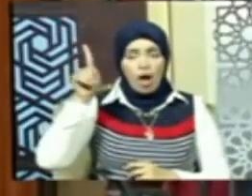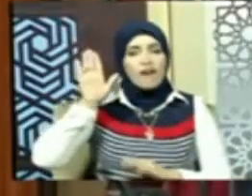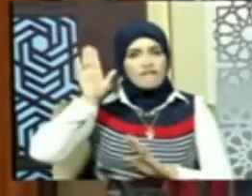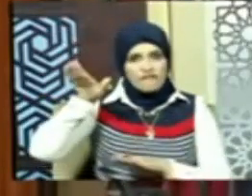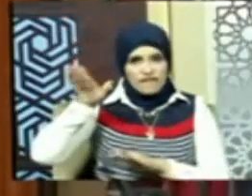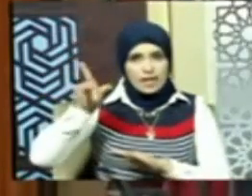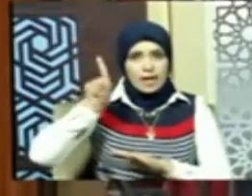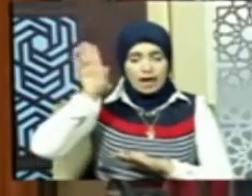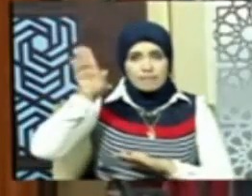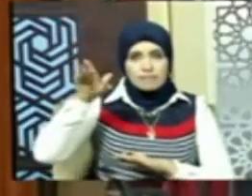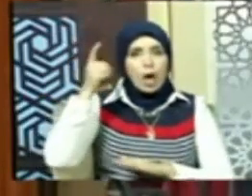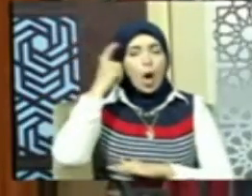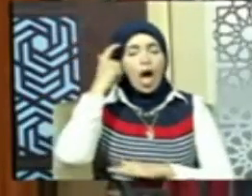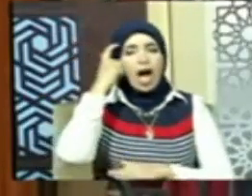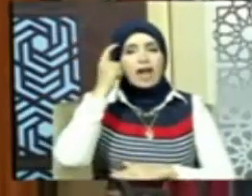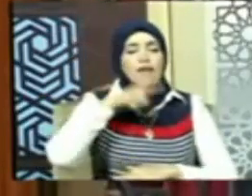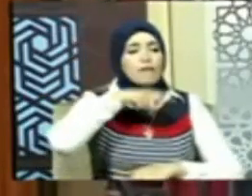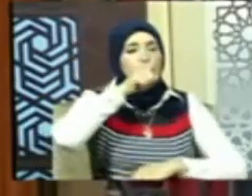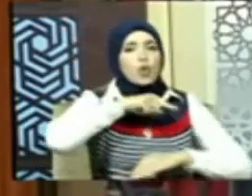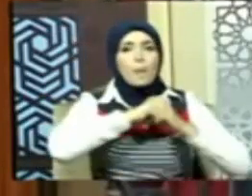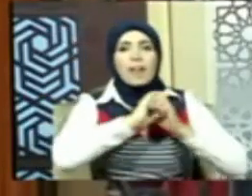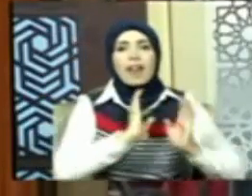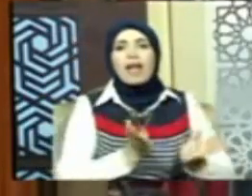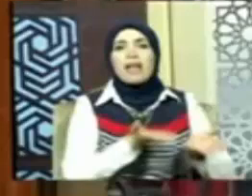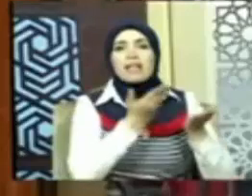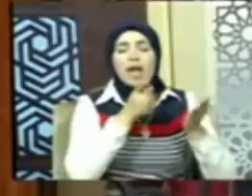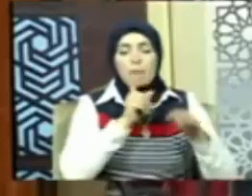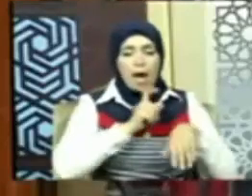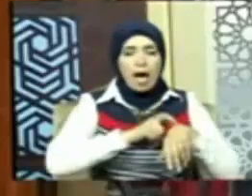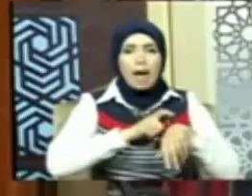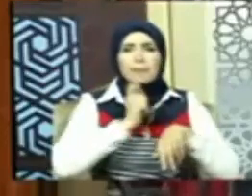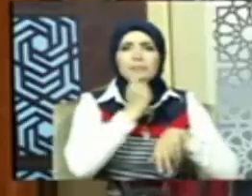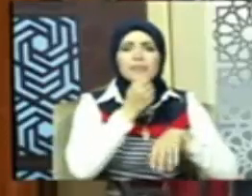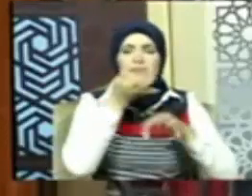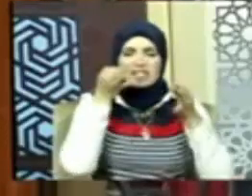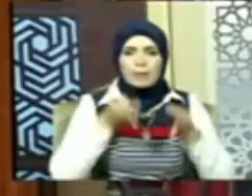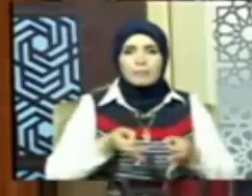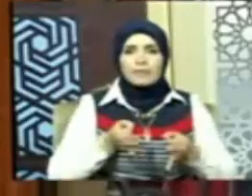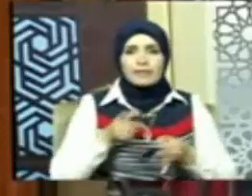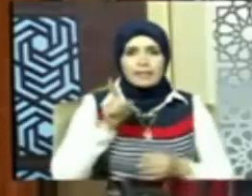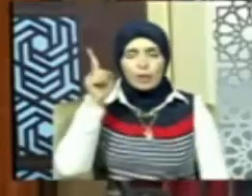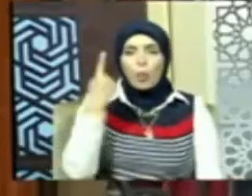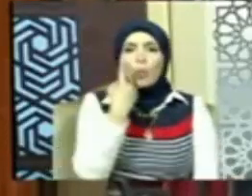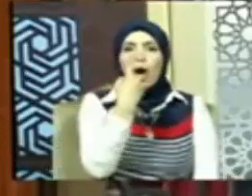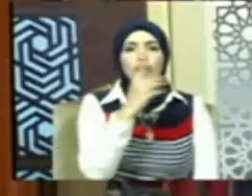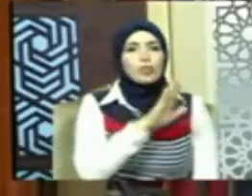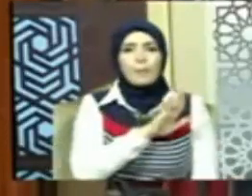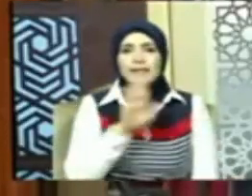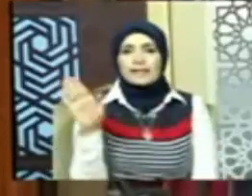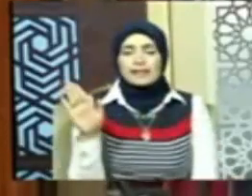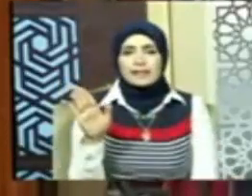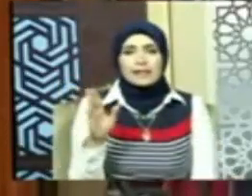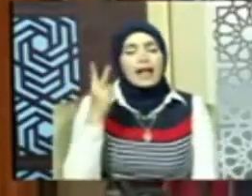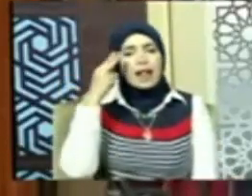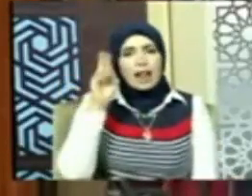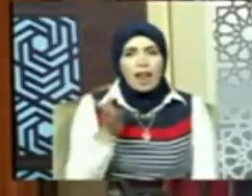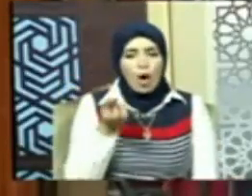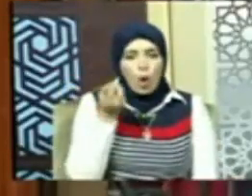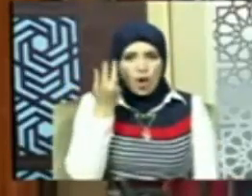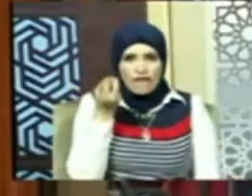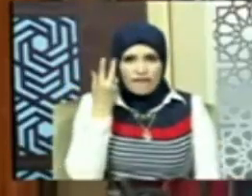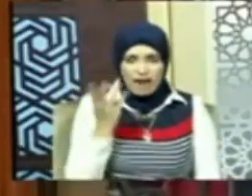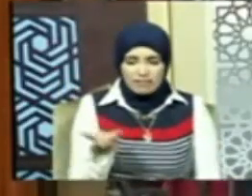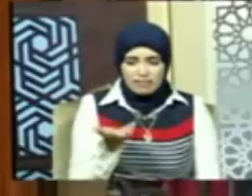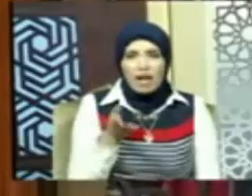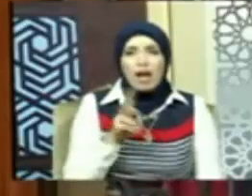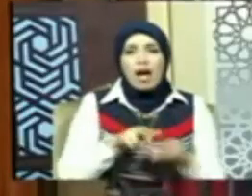علم الساعة، عنده وحده، لا تكهنات ولا خرافات